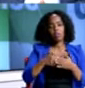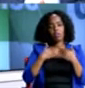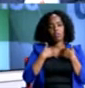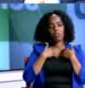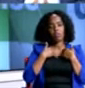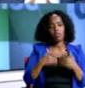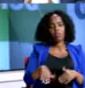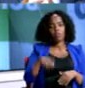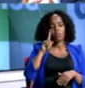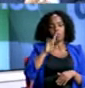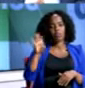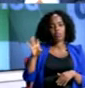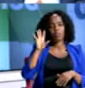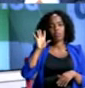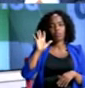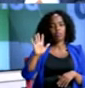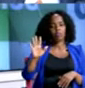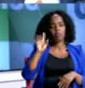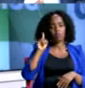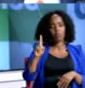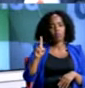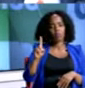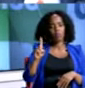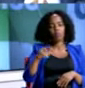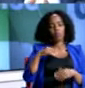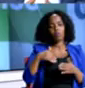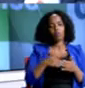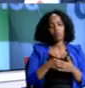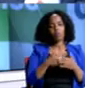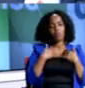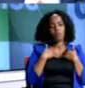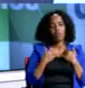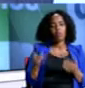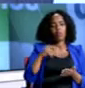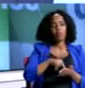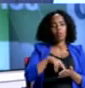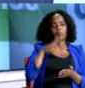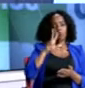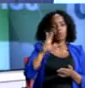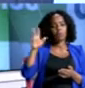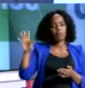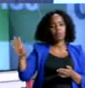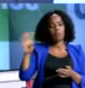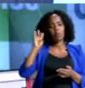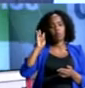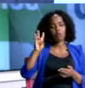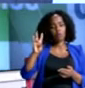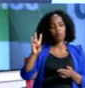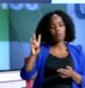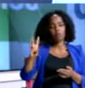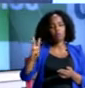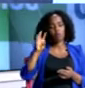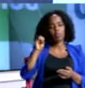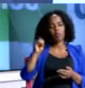biyote bafshentemitoko akageeda kandaga majuru namoni qabmanis gara kuma dibetoko fshentemija fi betoru after batemi